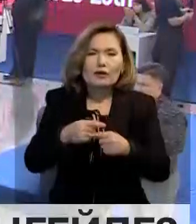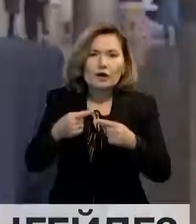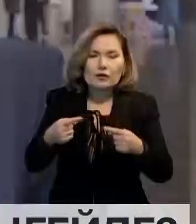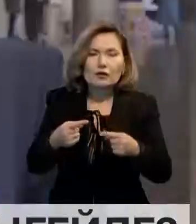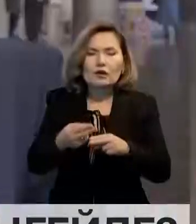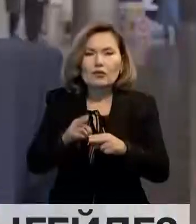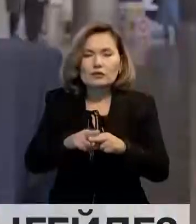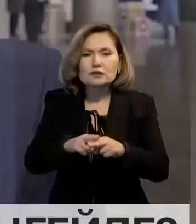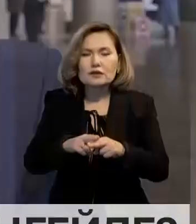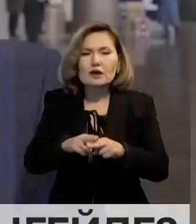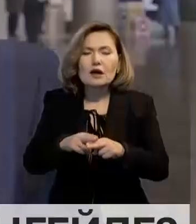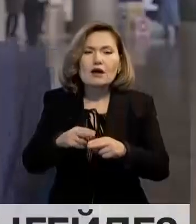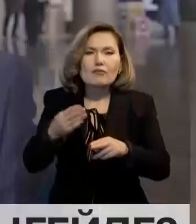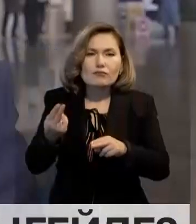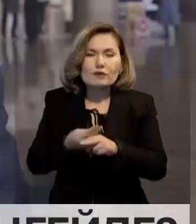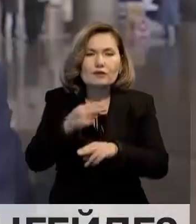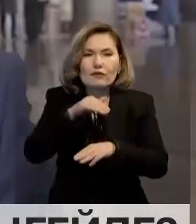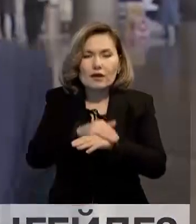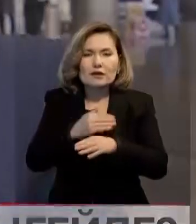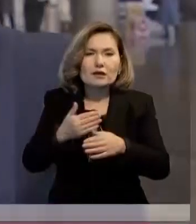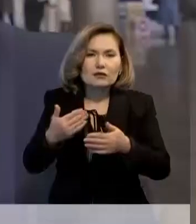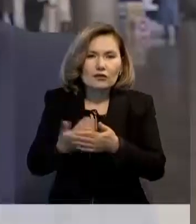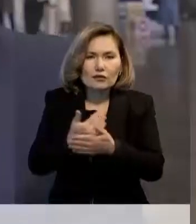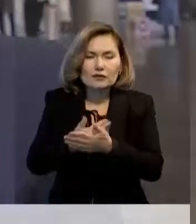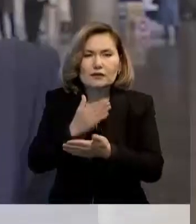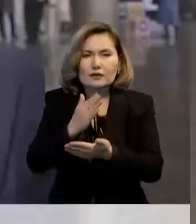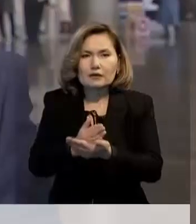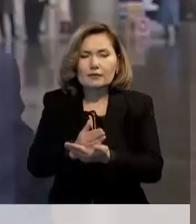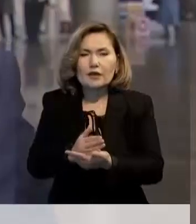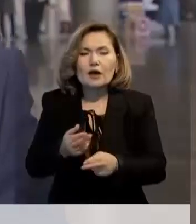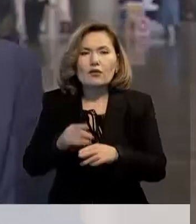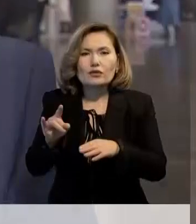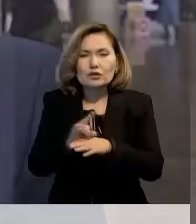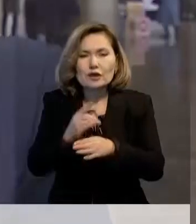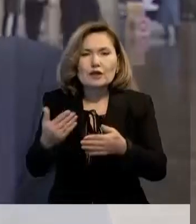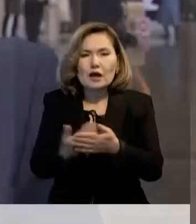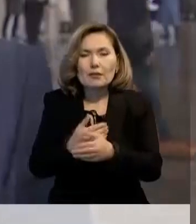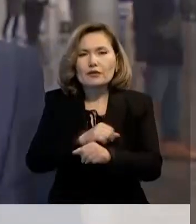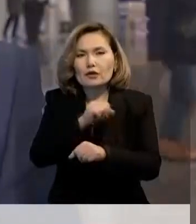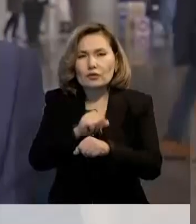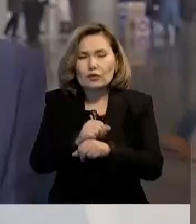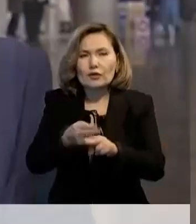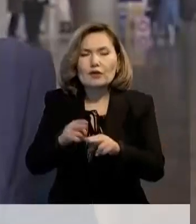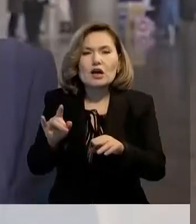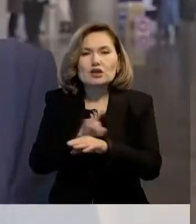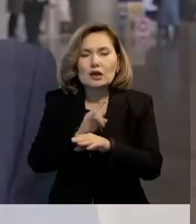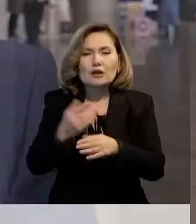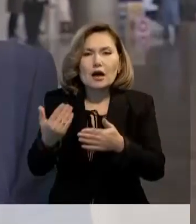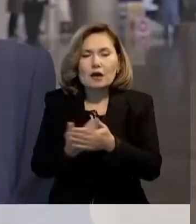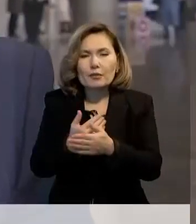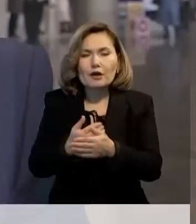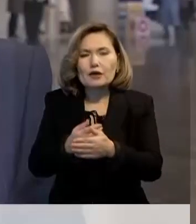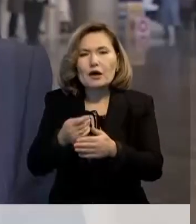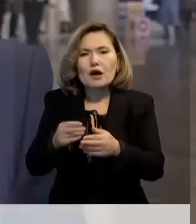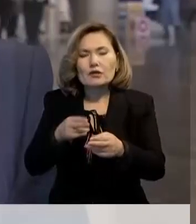дерек. Мемлекет немесе мүдделі органдар осы жалған ақпарат таратпау үшін немесе о жалған ақпаратты тосқауыл